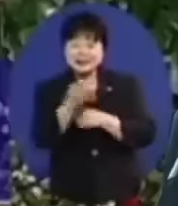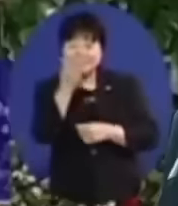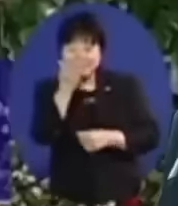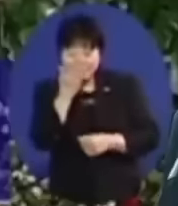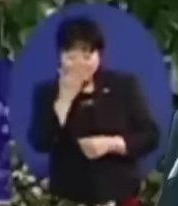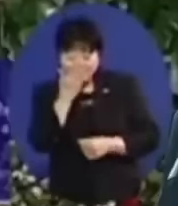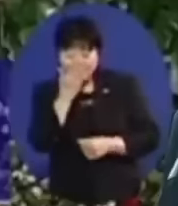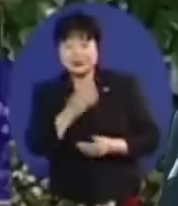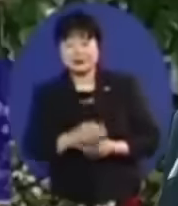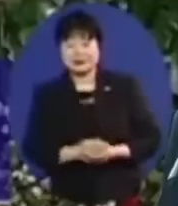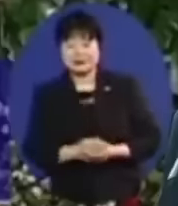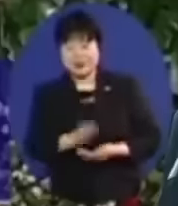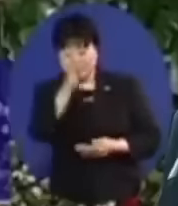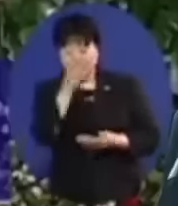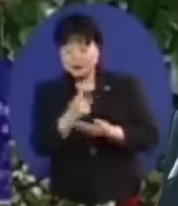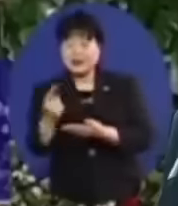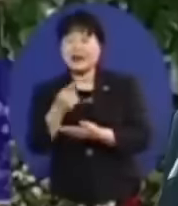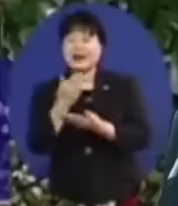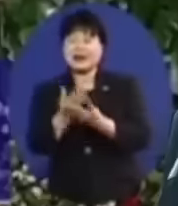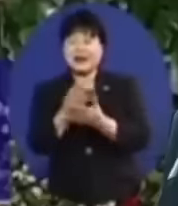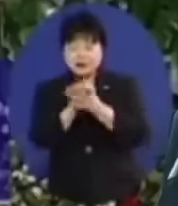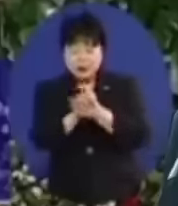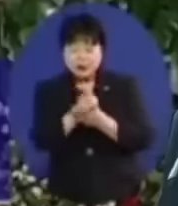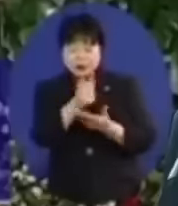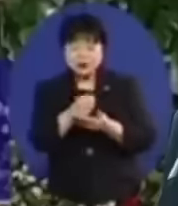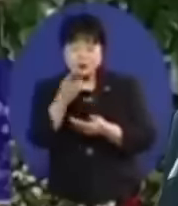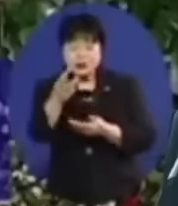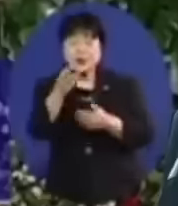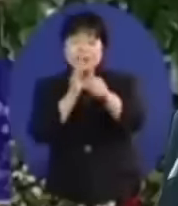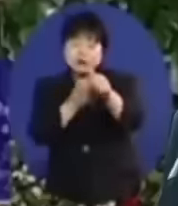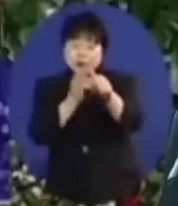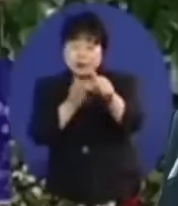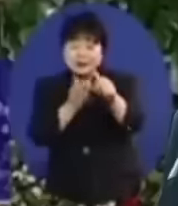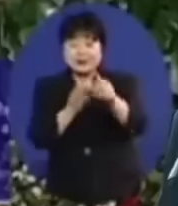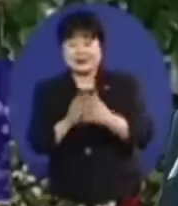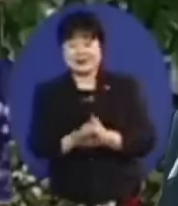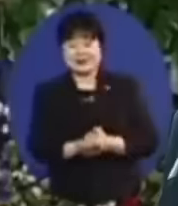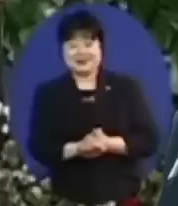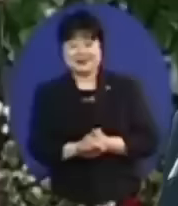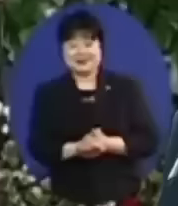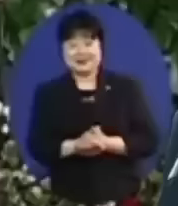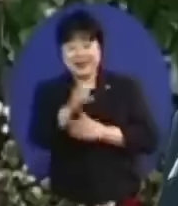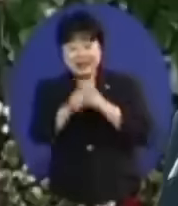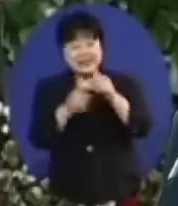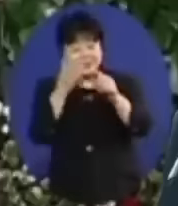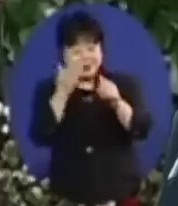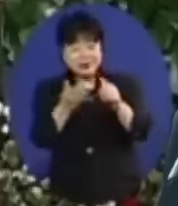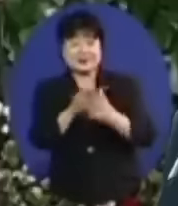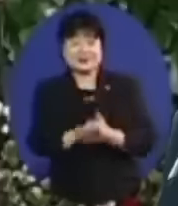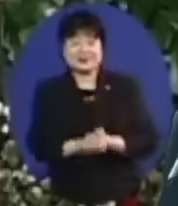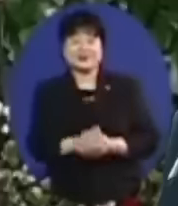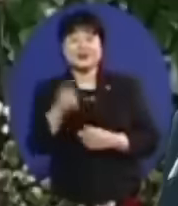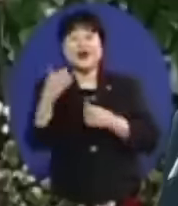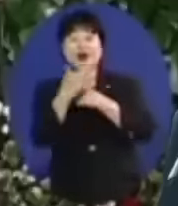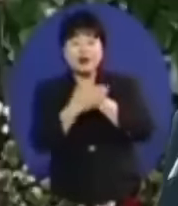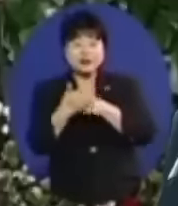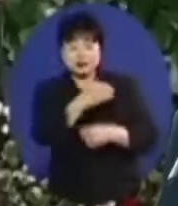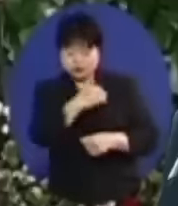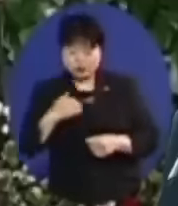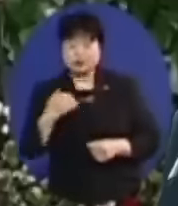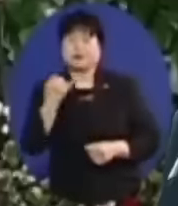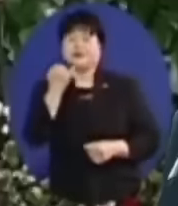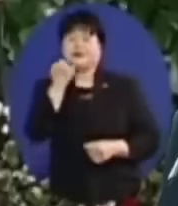내게서 떠나게 위하여 내가 세 번 주께 간구하였더니 하나님이 내 은혜가 내게